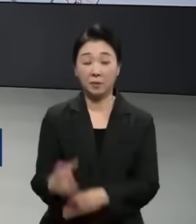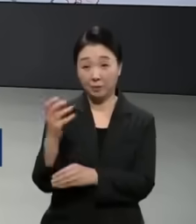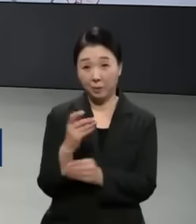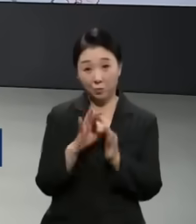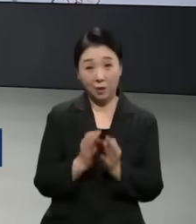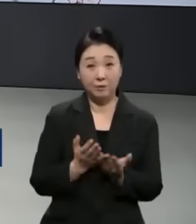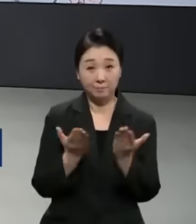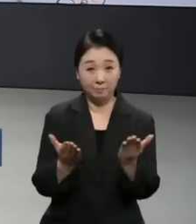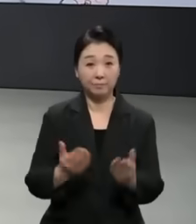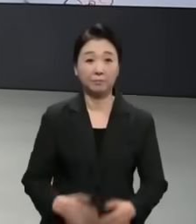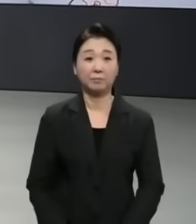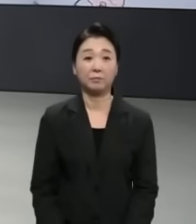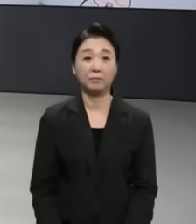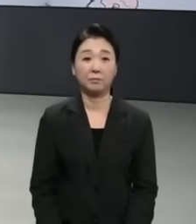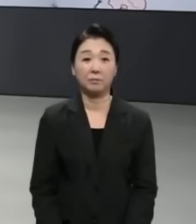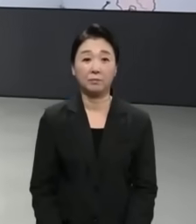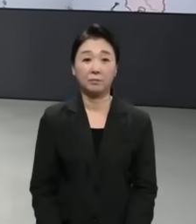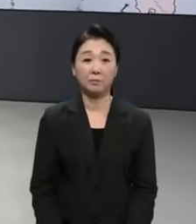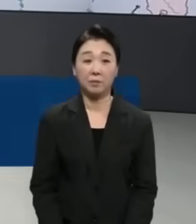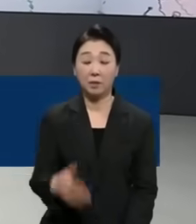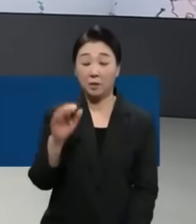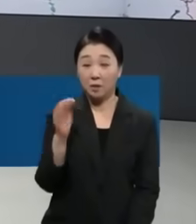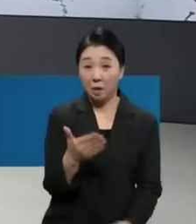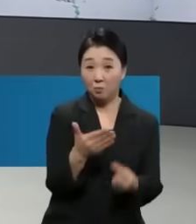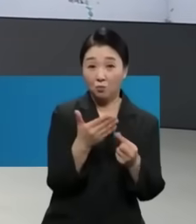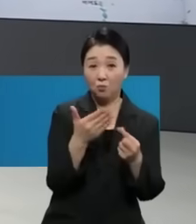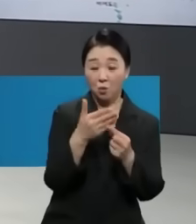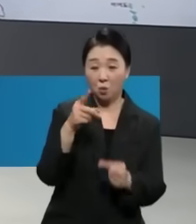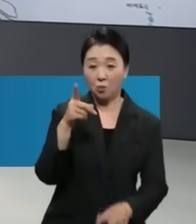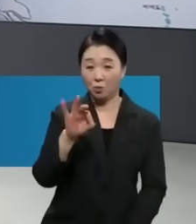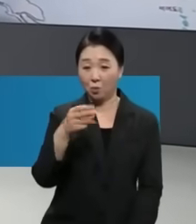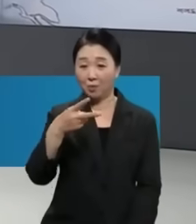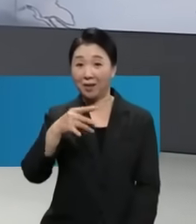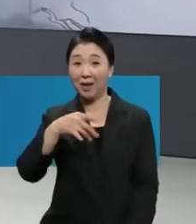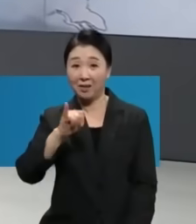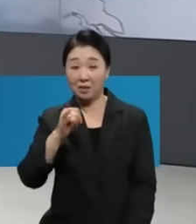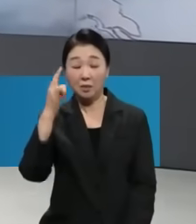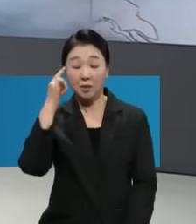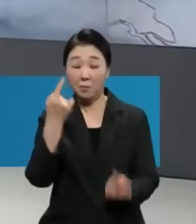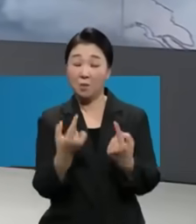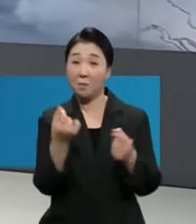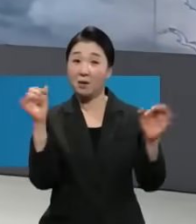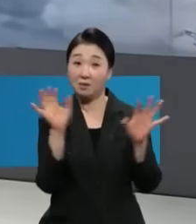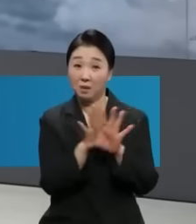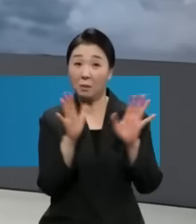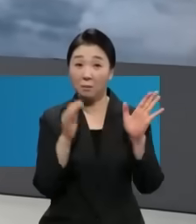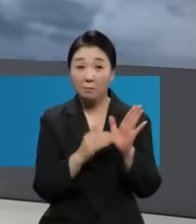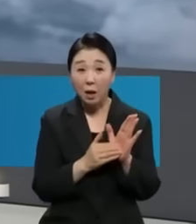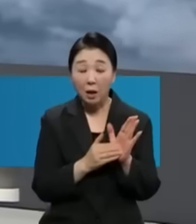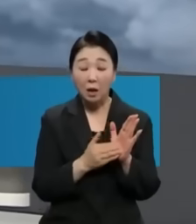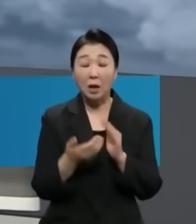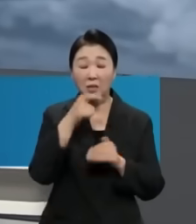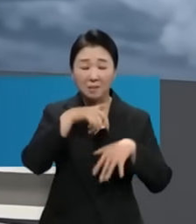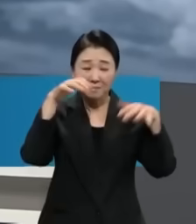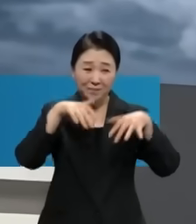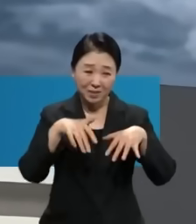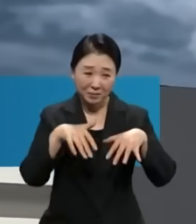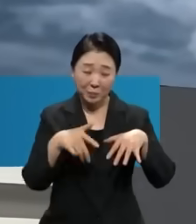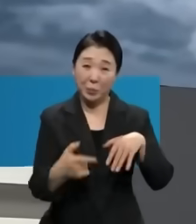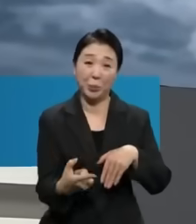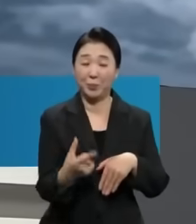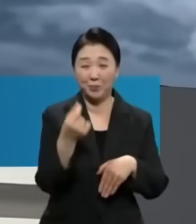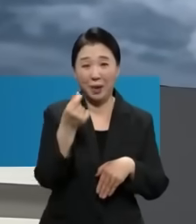태풍 소식으로 문을 열겠습니다. 제9호 태풍 종다리가 예상보다 일찍 소멸됐습니다. 하지만 비가 덜 오는 건